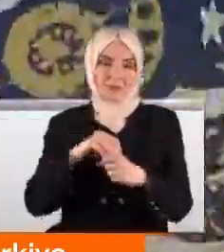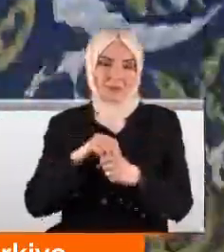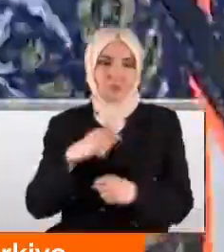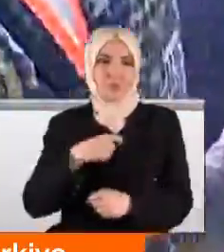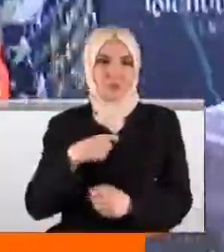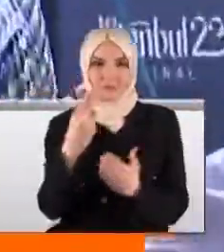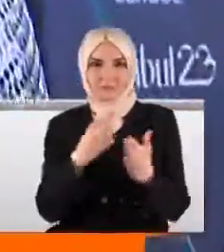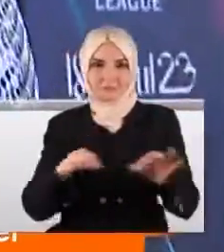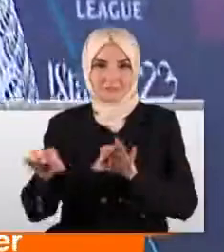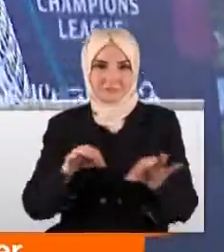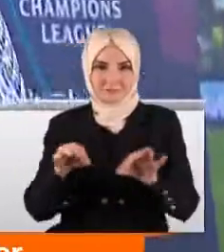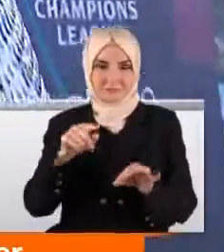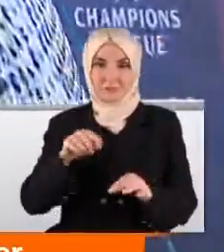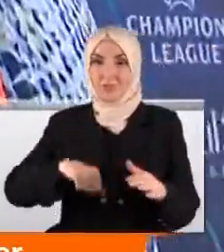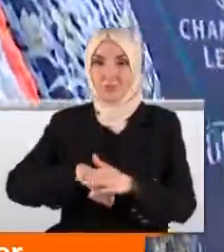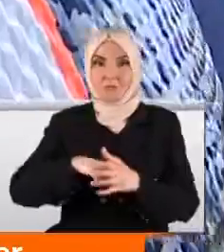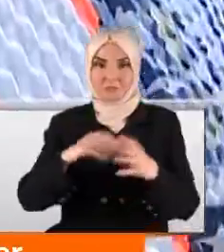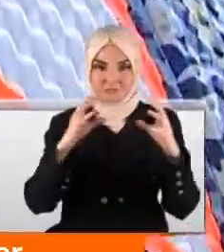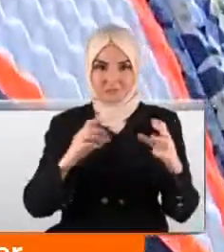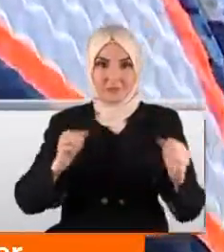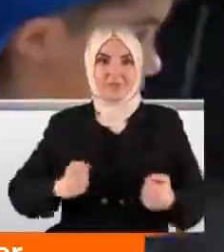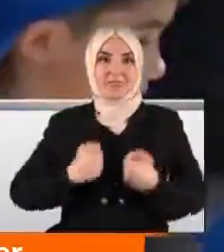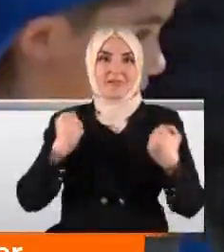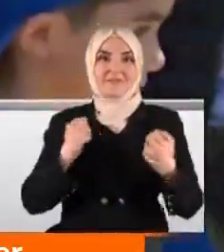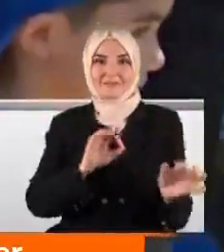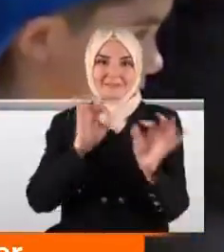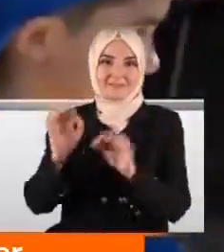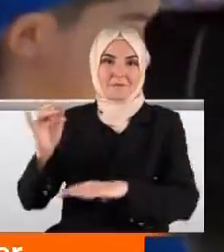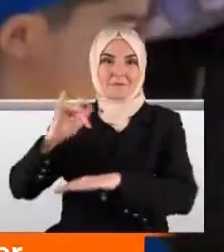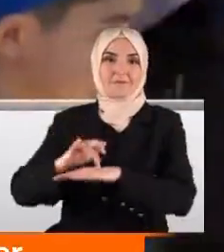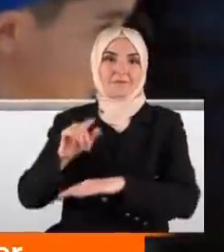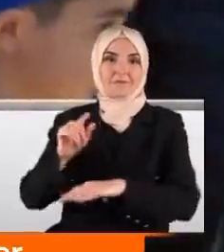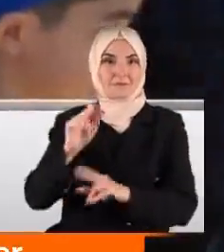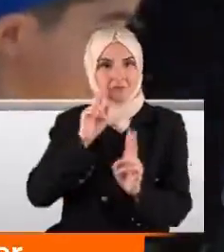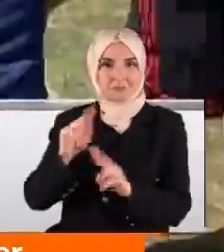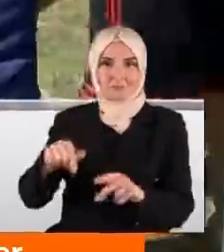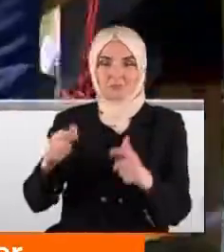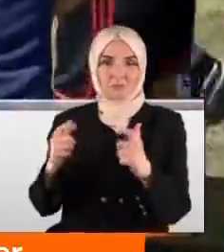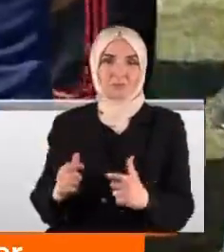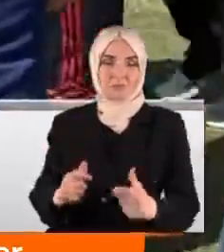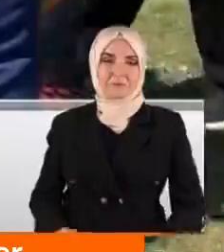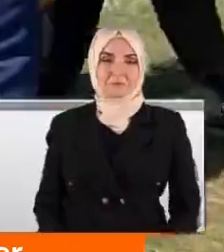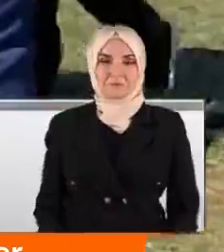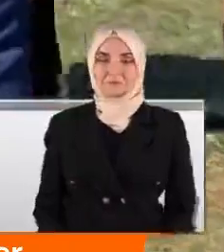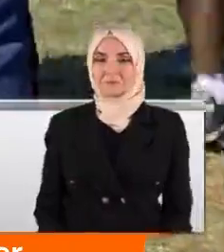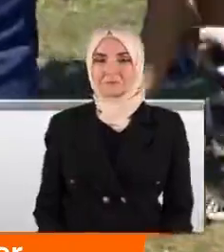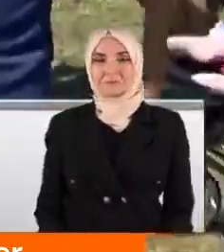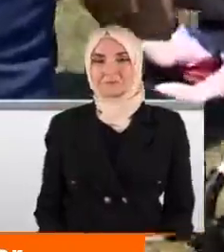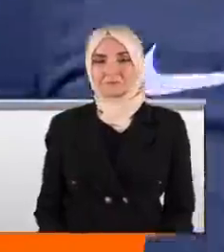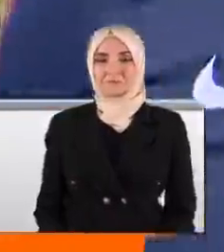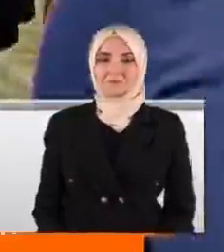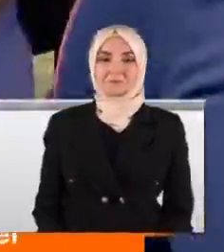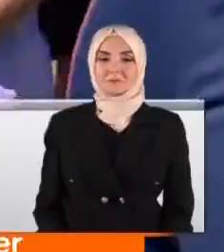devasa maketi İstanbul Yenikapı'daki etkinlik alanında. Çok heyecanlıyız bu festivale geldiğimiz için. Atmosphere is very good,